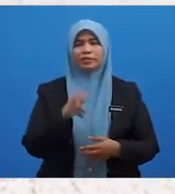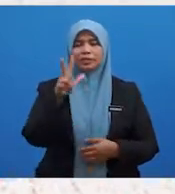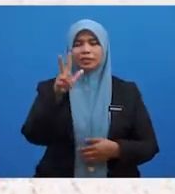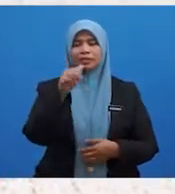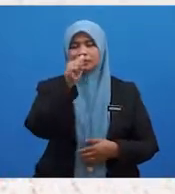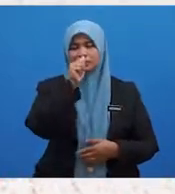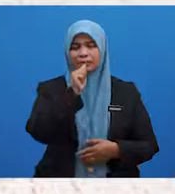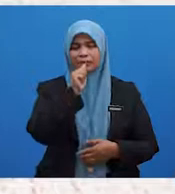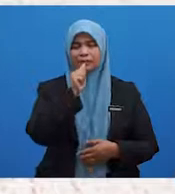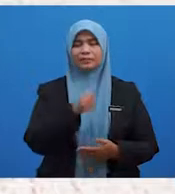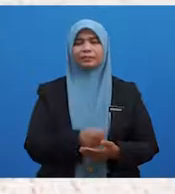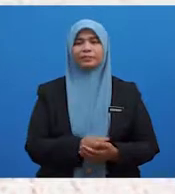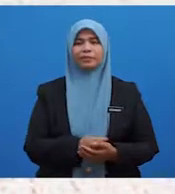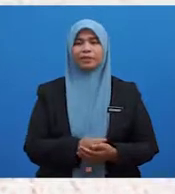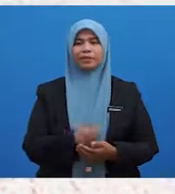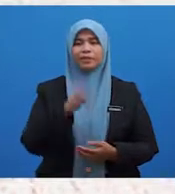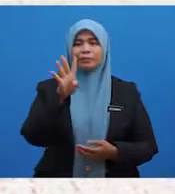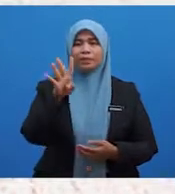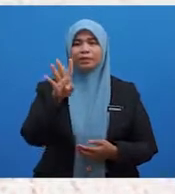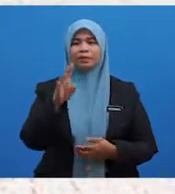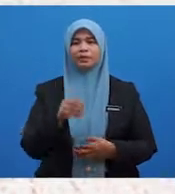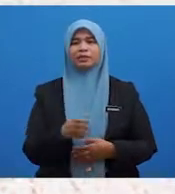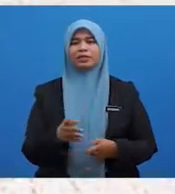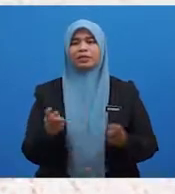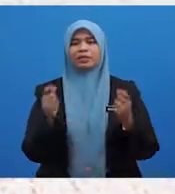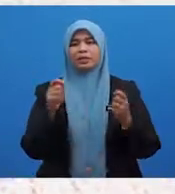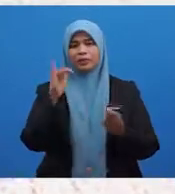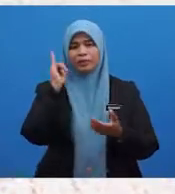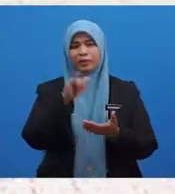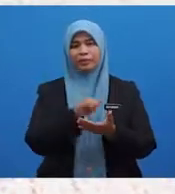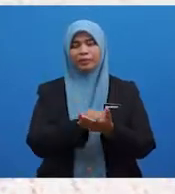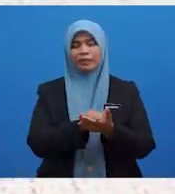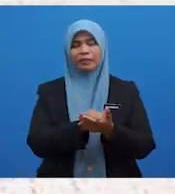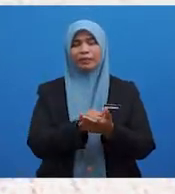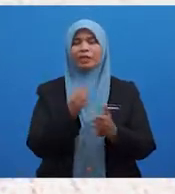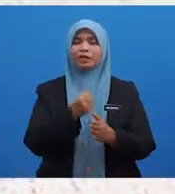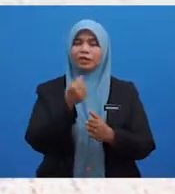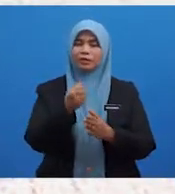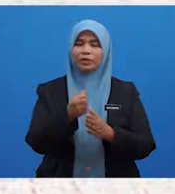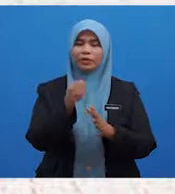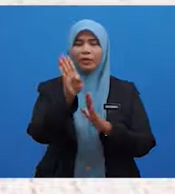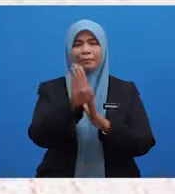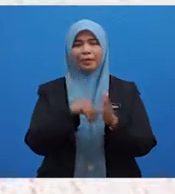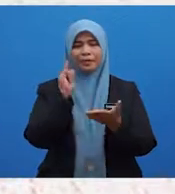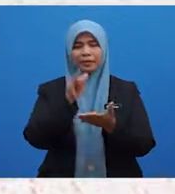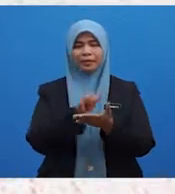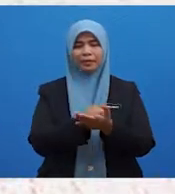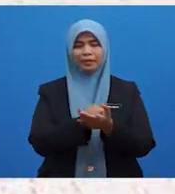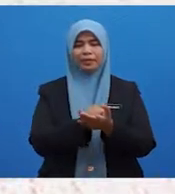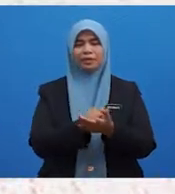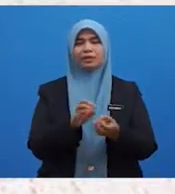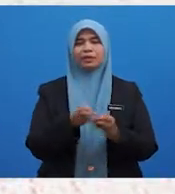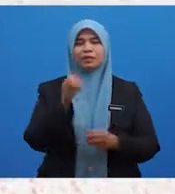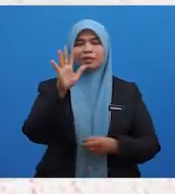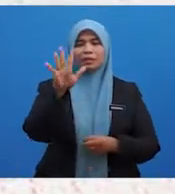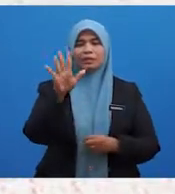Ketiga, sabar. Keempat, teguh iman atau dengan kata lain beriman.